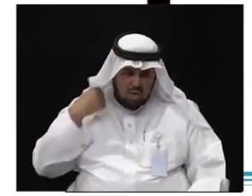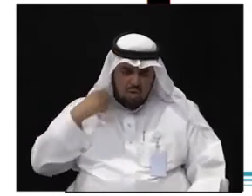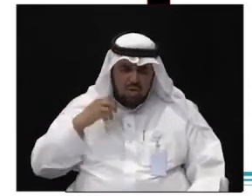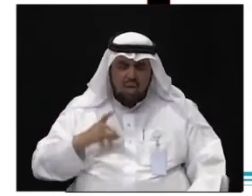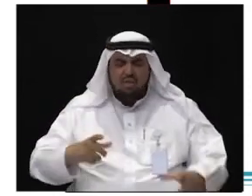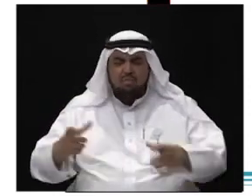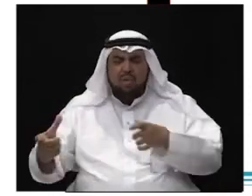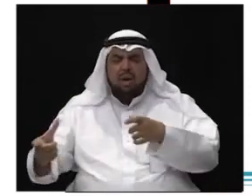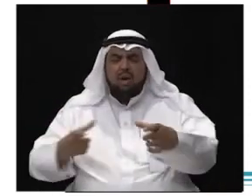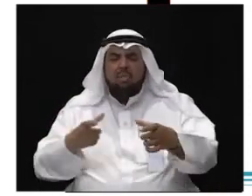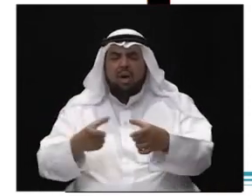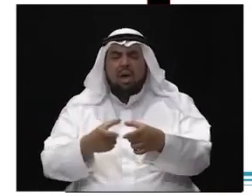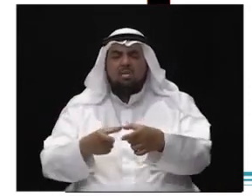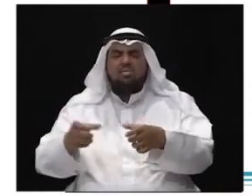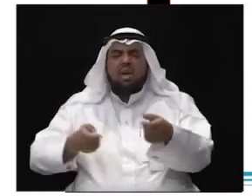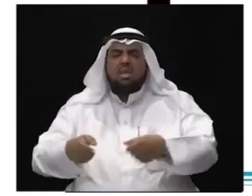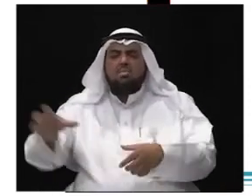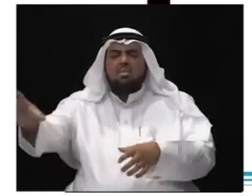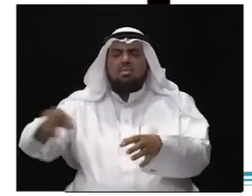جهاز الحاسب؟